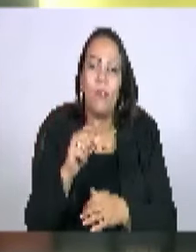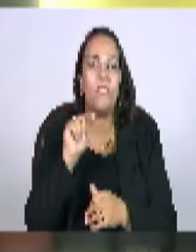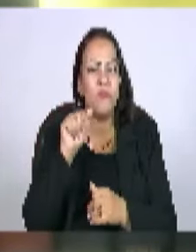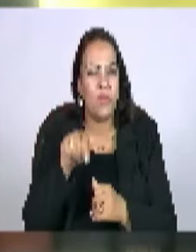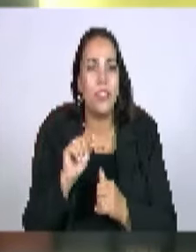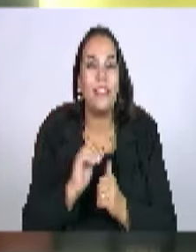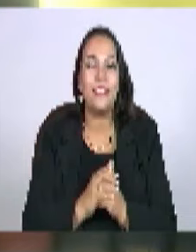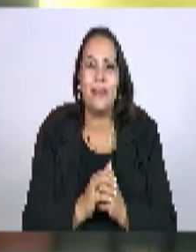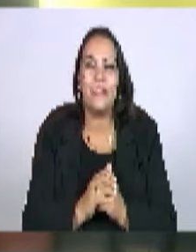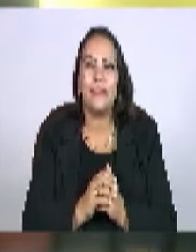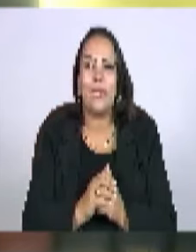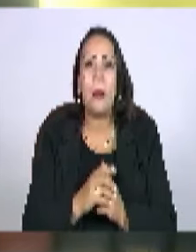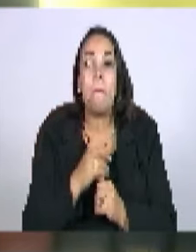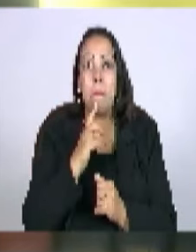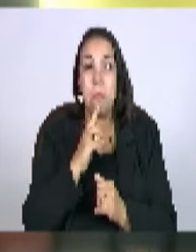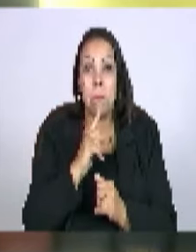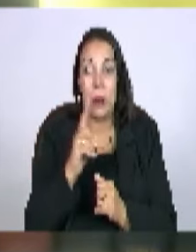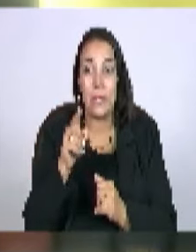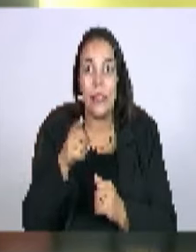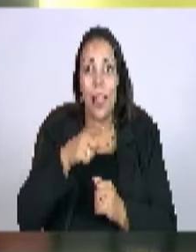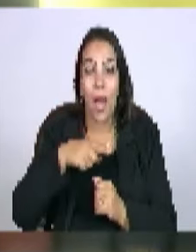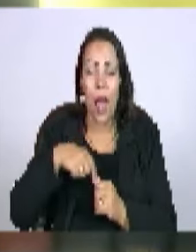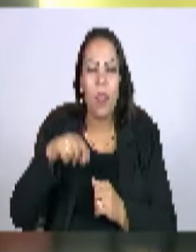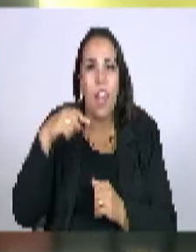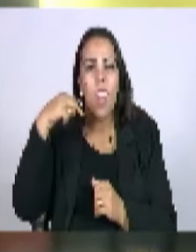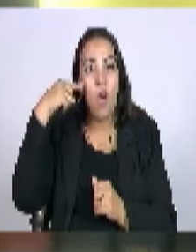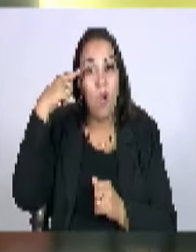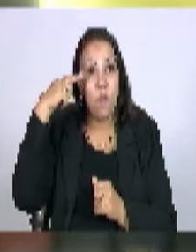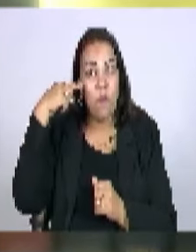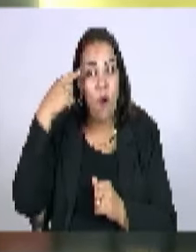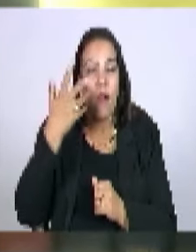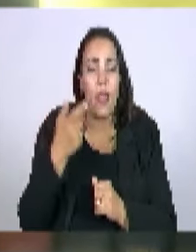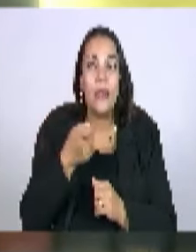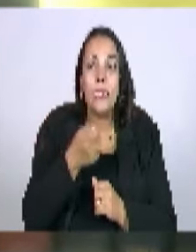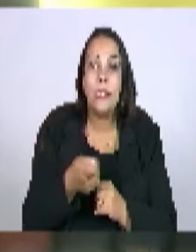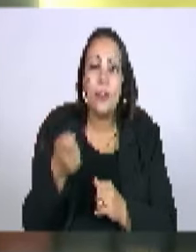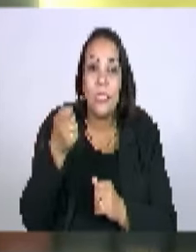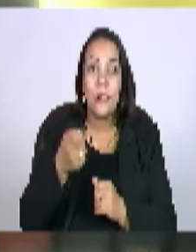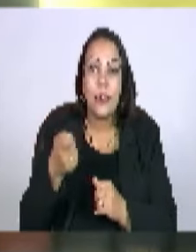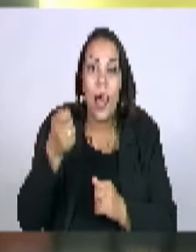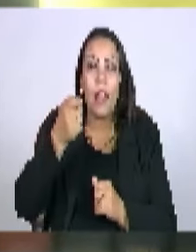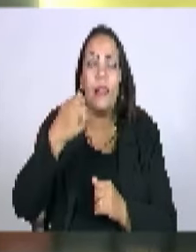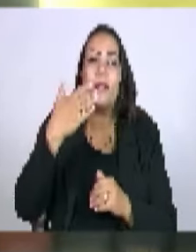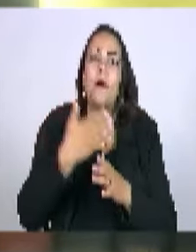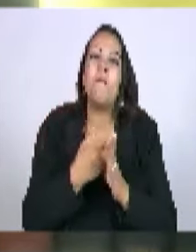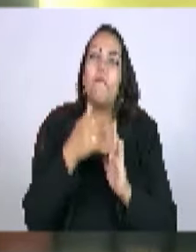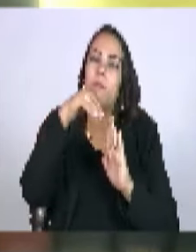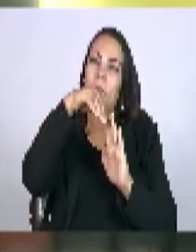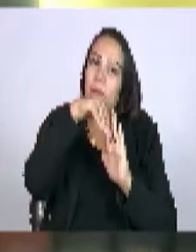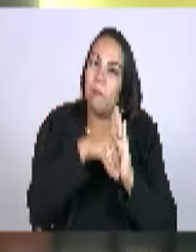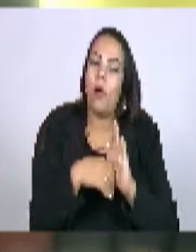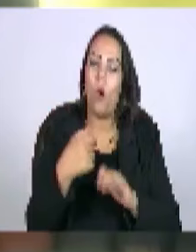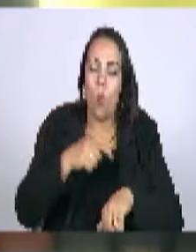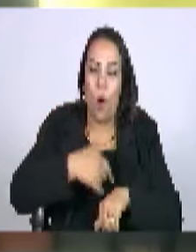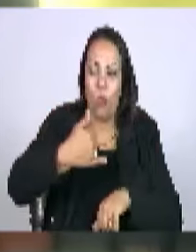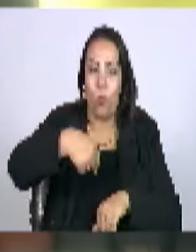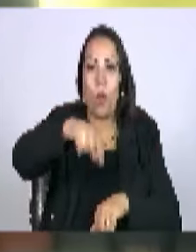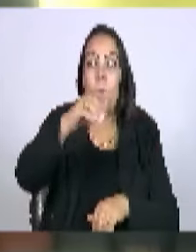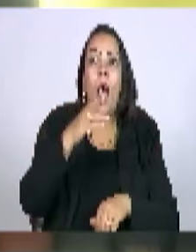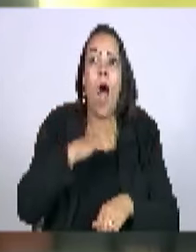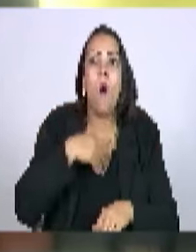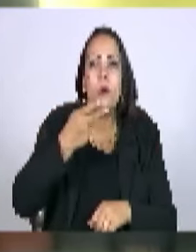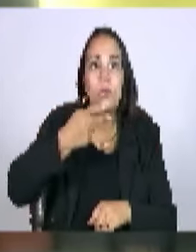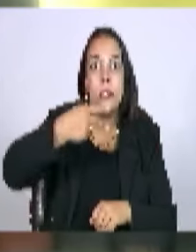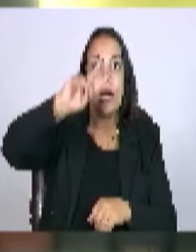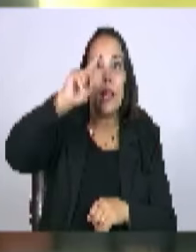ا لكن احنا لازلنا نتوقع مزيد من الانخفاضات الفتره القادمه ولا نتوقع ارتفاع في اسعار